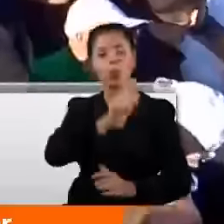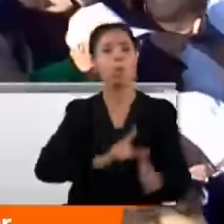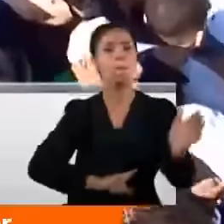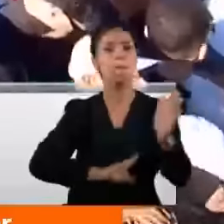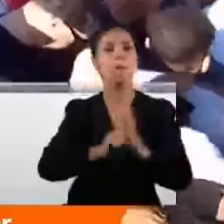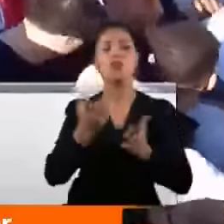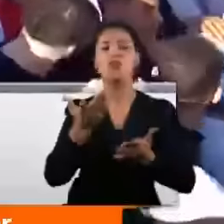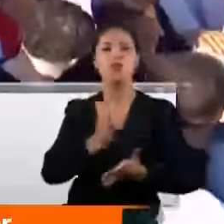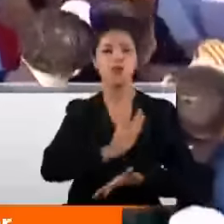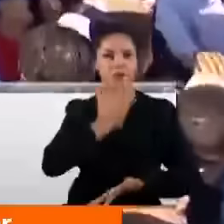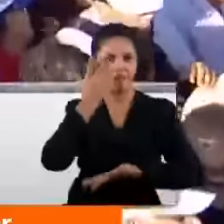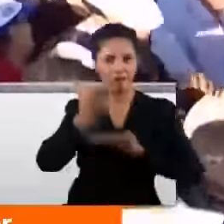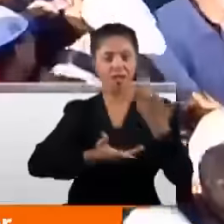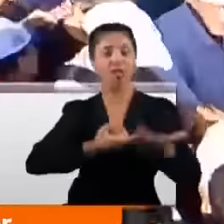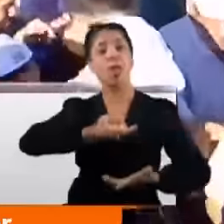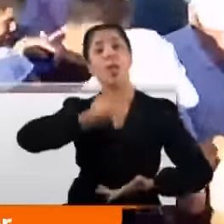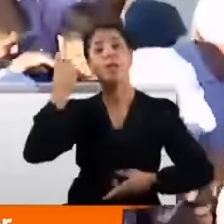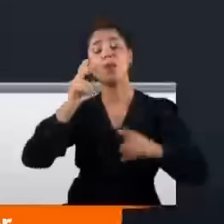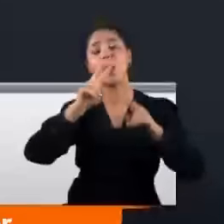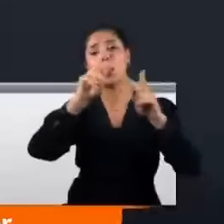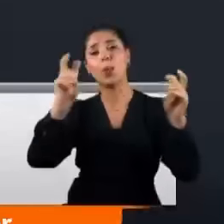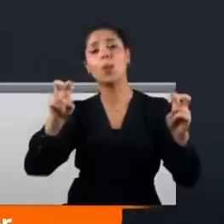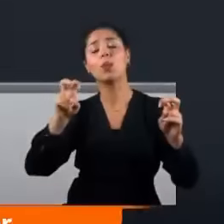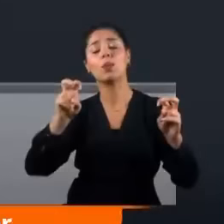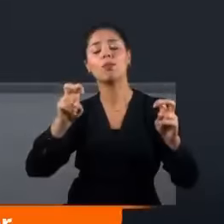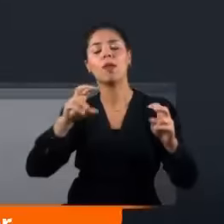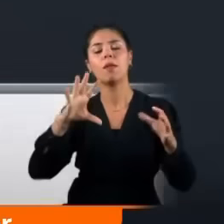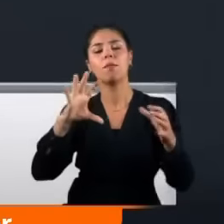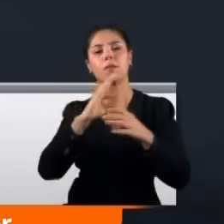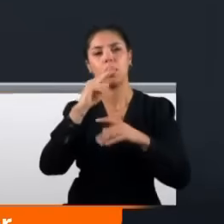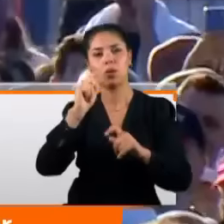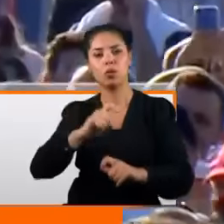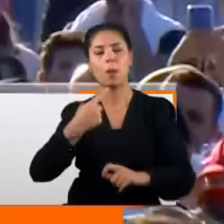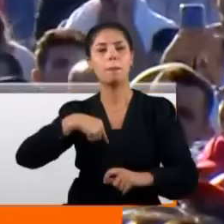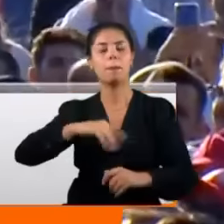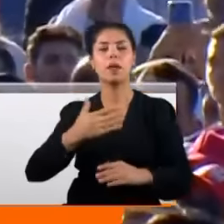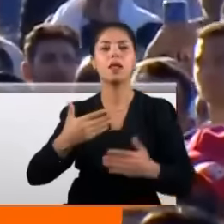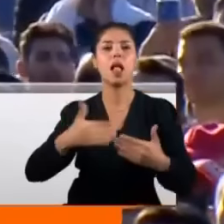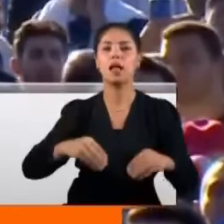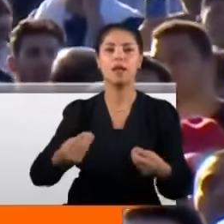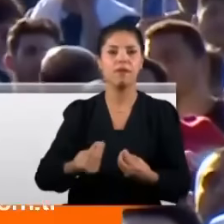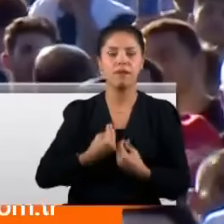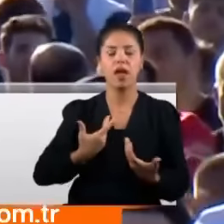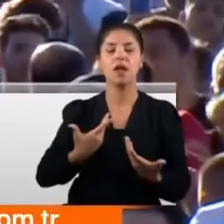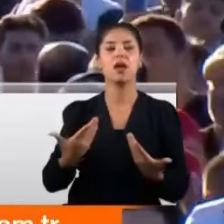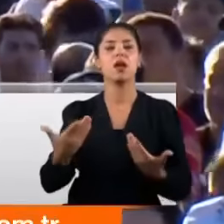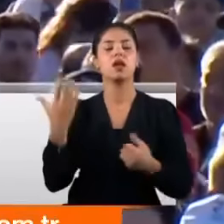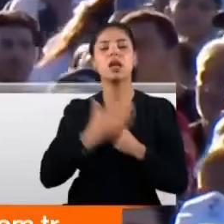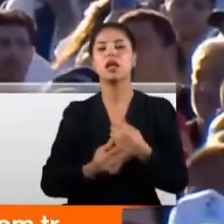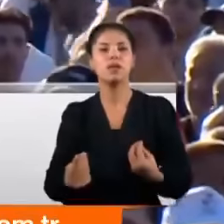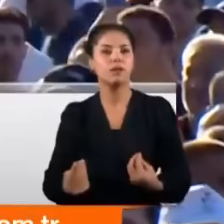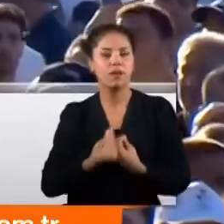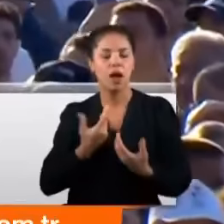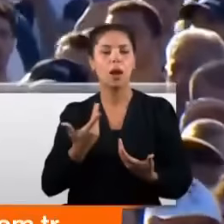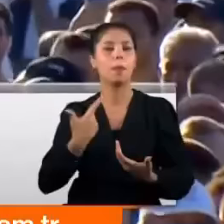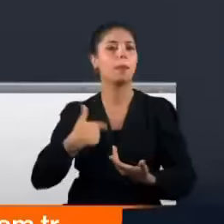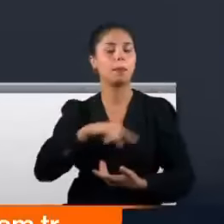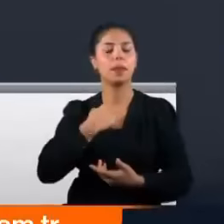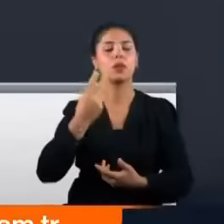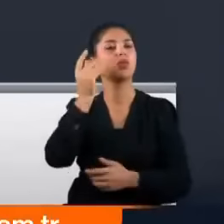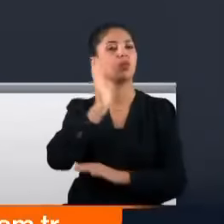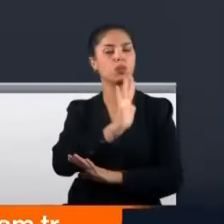başarıları anlatırken eski defterleri de açtı. Bize takılan çelmeleri, gizli açık ambargoları biz